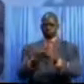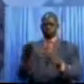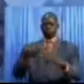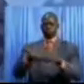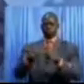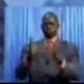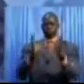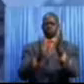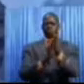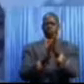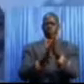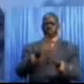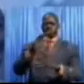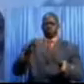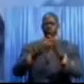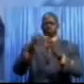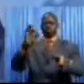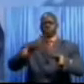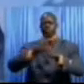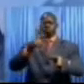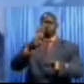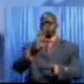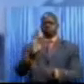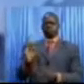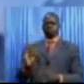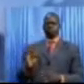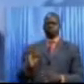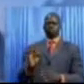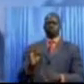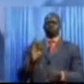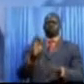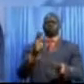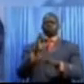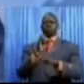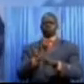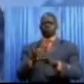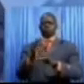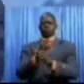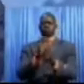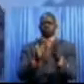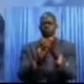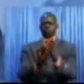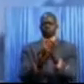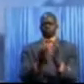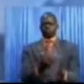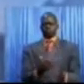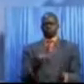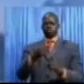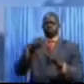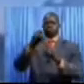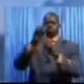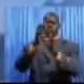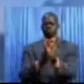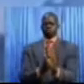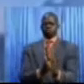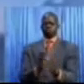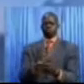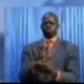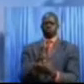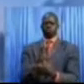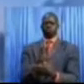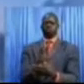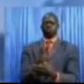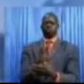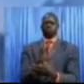les écoles et centres de formation du Burkina. Le concept prend en compte les enfants en situation de handicap. Moussaki